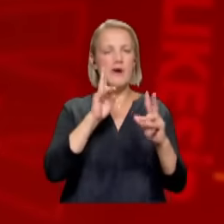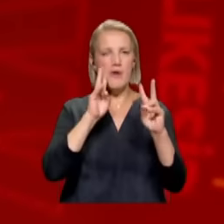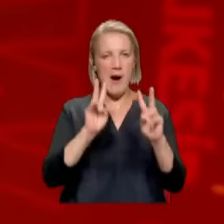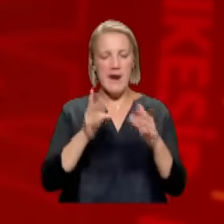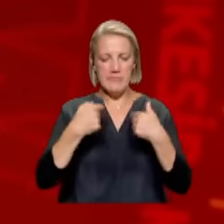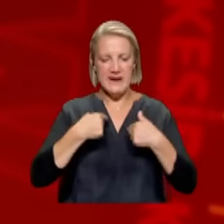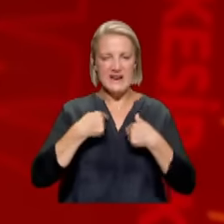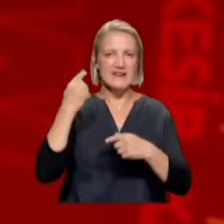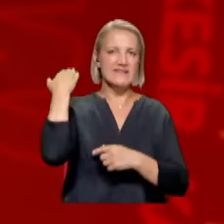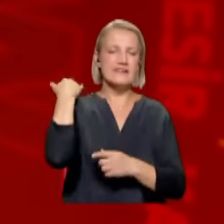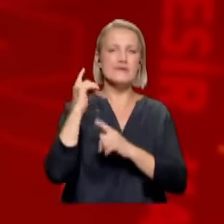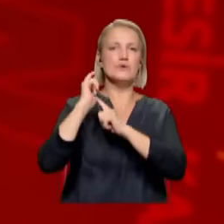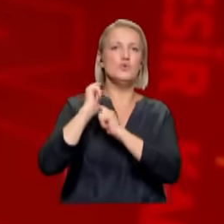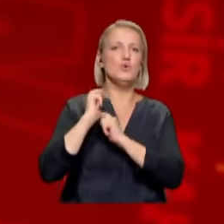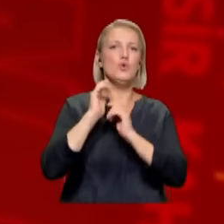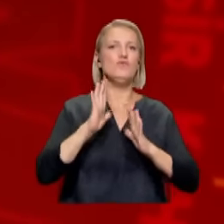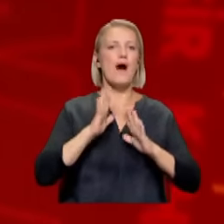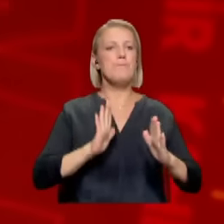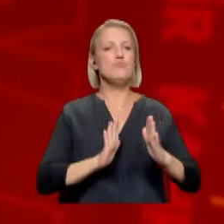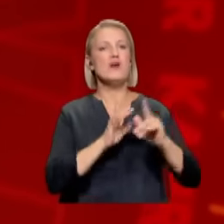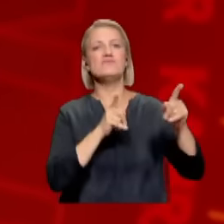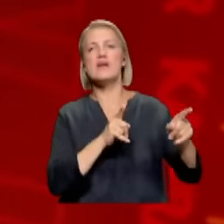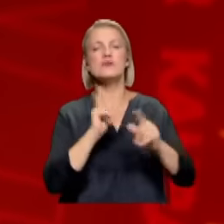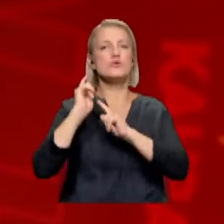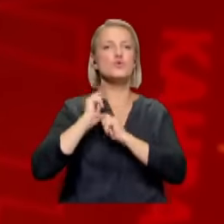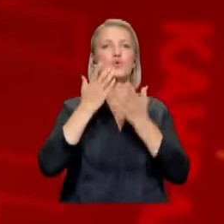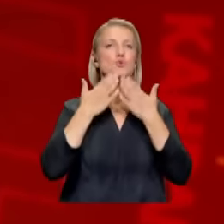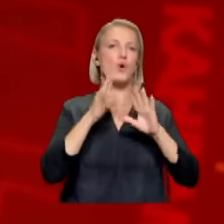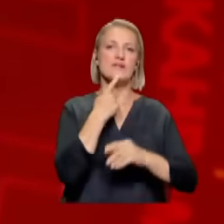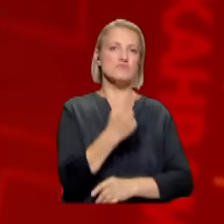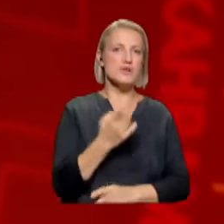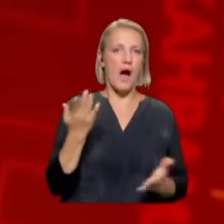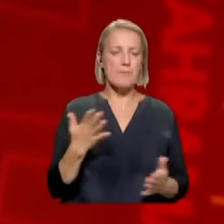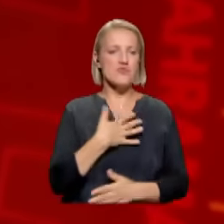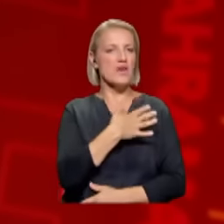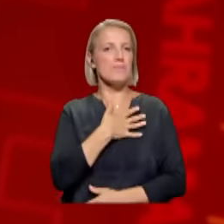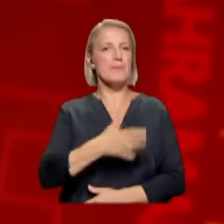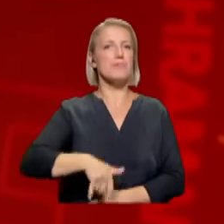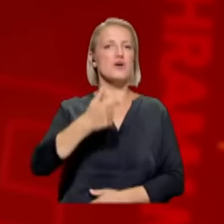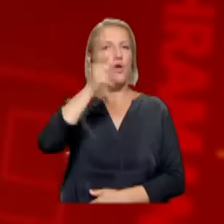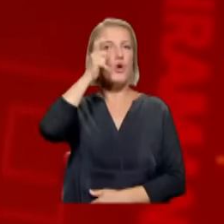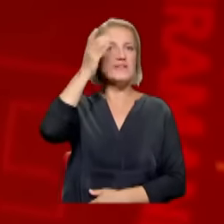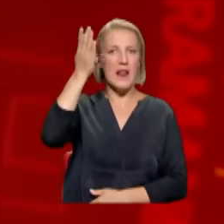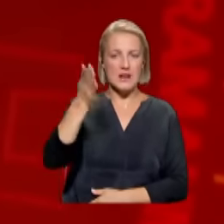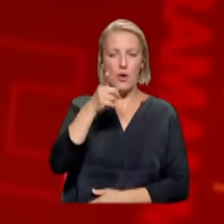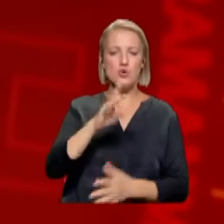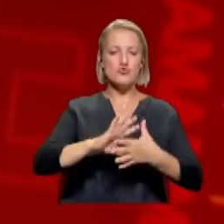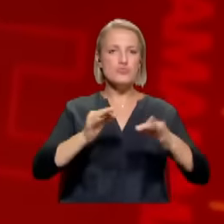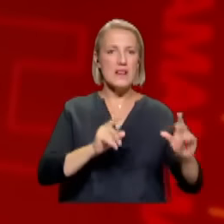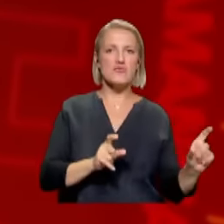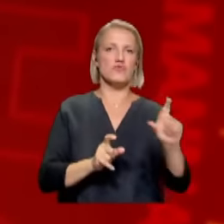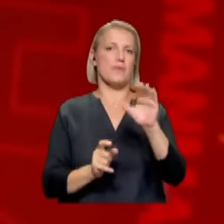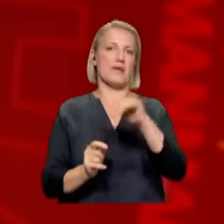bizim sırtımızda küfe var muhalefetin sırtında küfe yok demişti CHP lideri Özel'den o sözlere